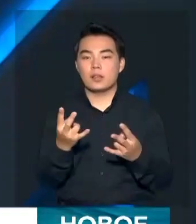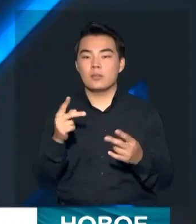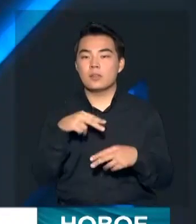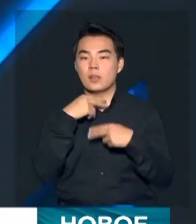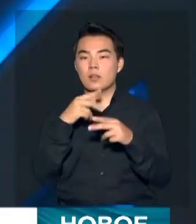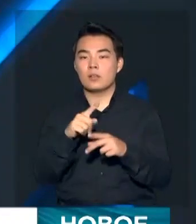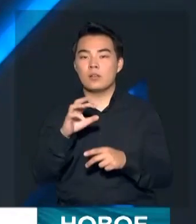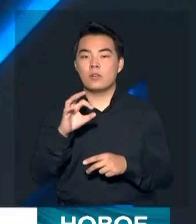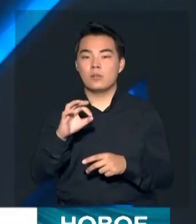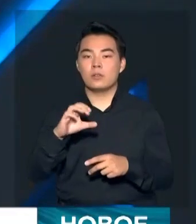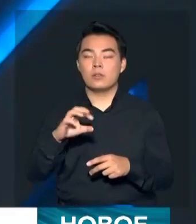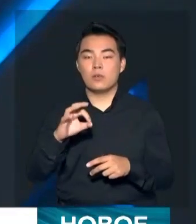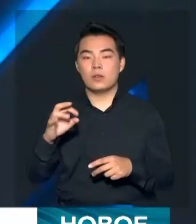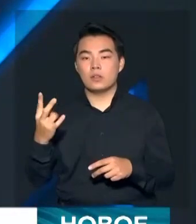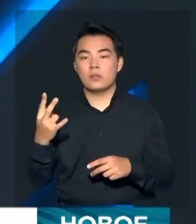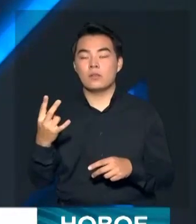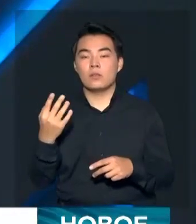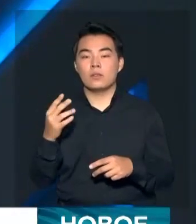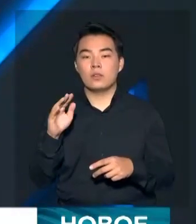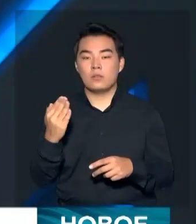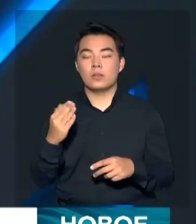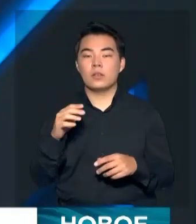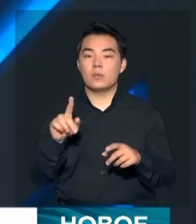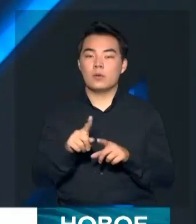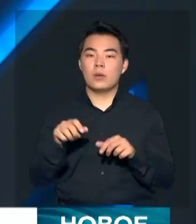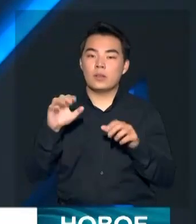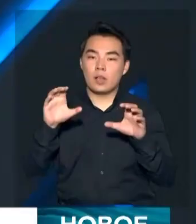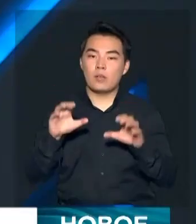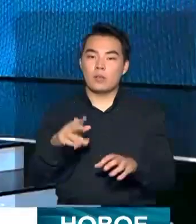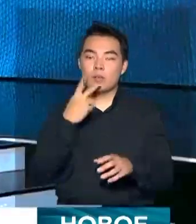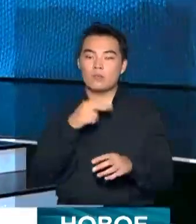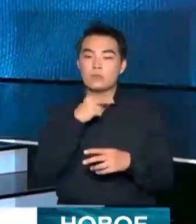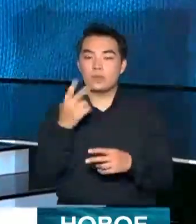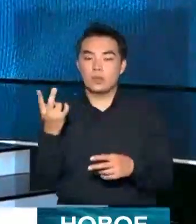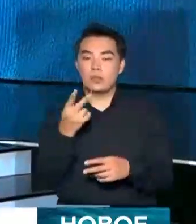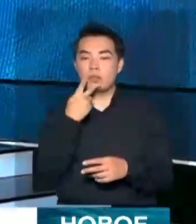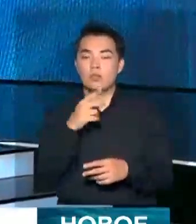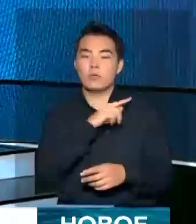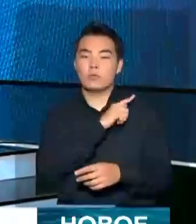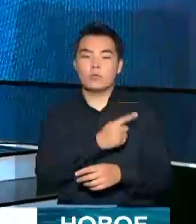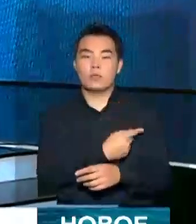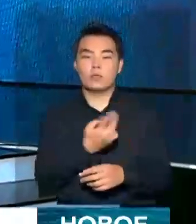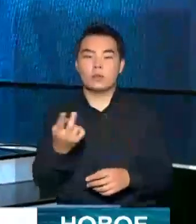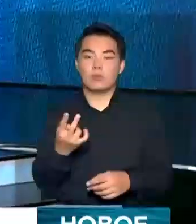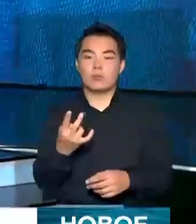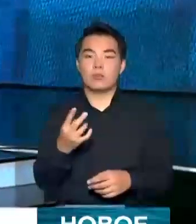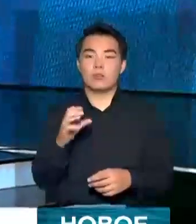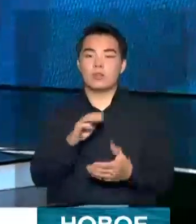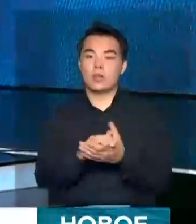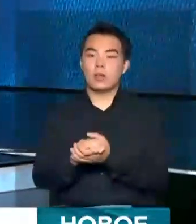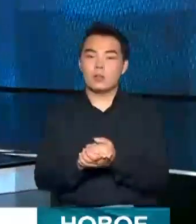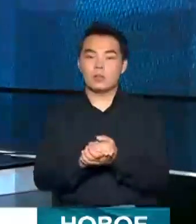соблюдение устава ООН. Скажите, вы видите прямую связь между геополитической обстановкой и усилением вот именно этого